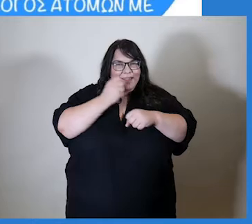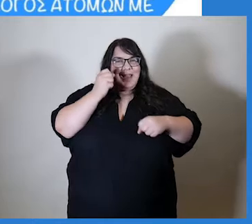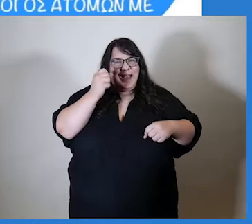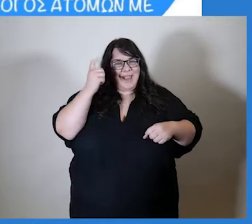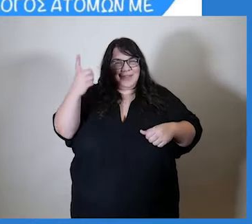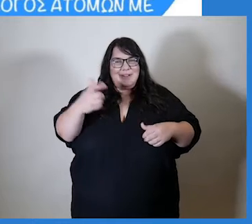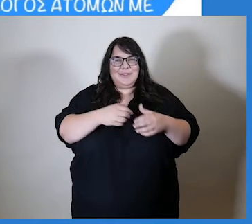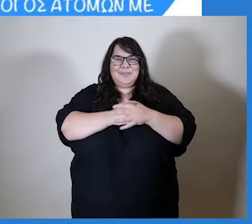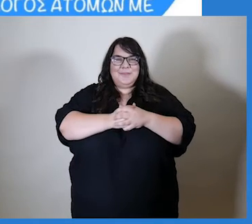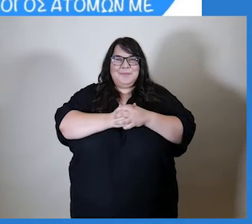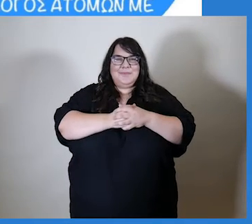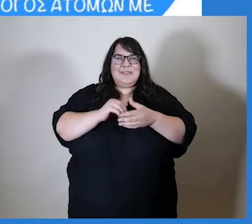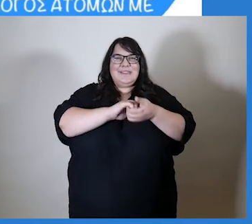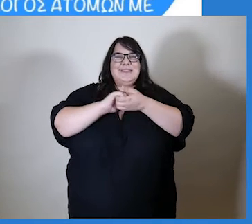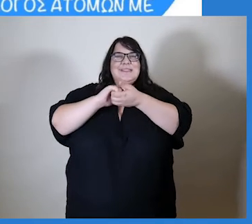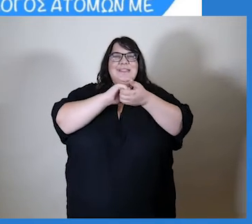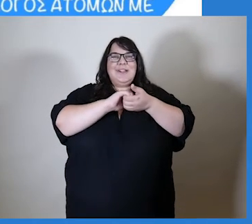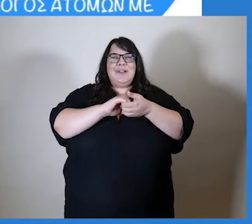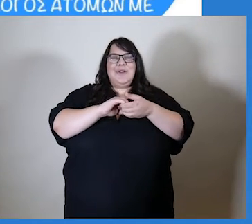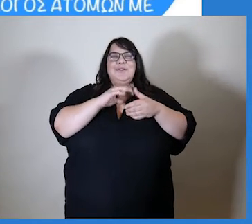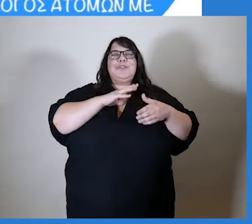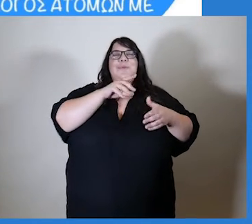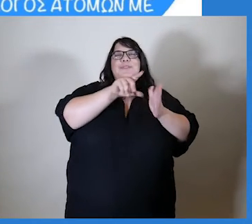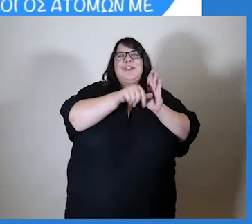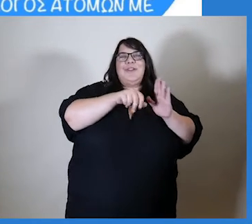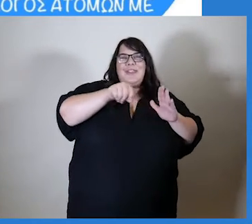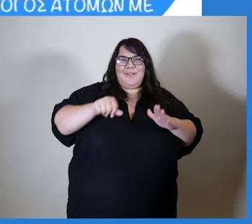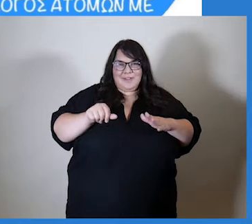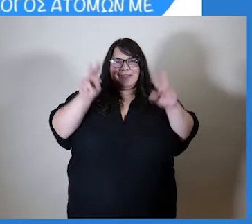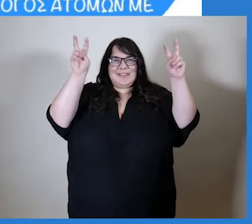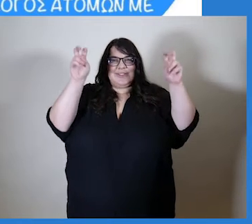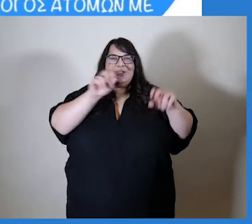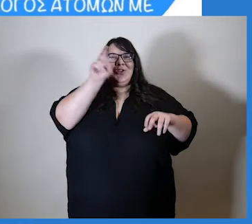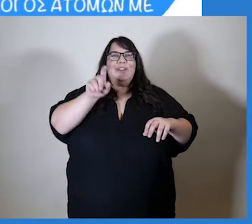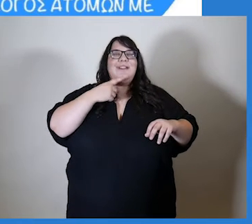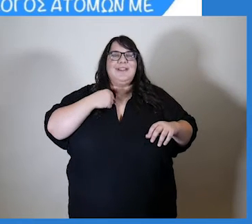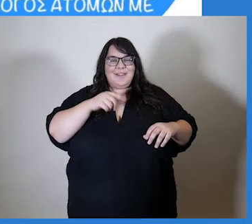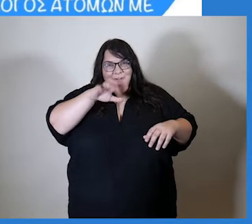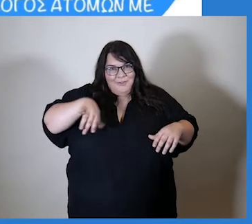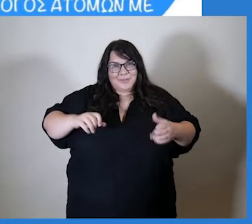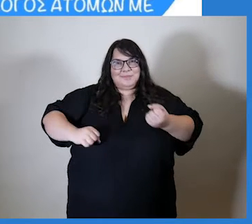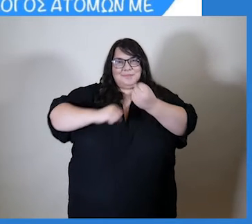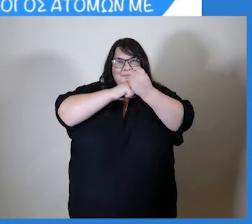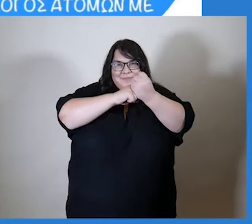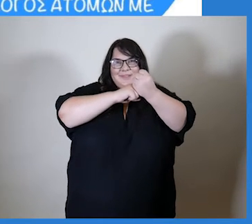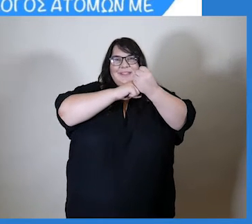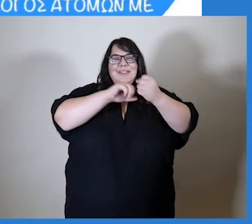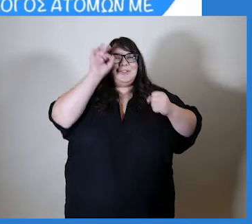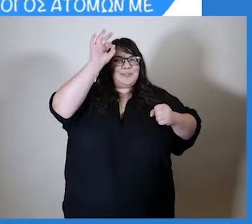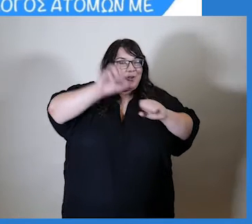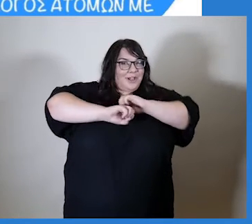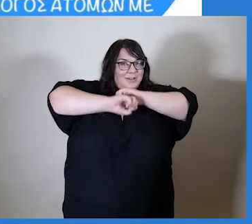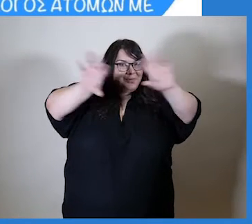σας. Ο Σύλλογος Ατόμων με Ζαχαρόδη Διαβήτη Πάτρα Ζωή Γλυκιά είναι δίπλα σε όλα τα άτομα με ζαχαρόδη διαβήτη και έχει ως στόχο